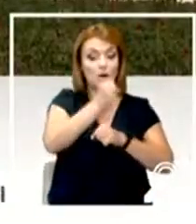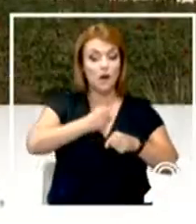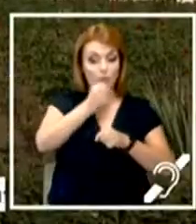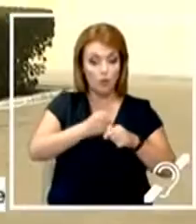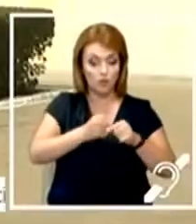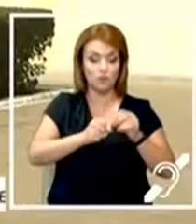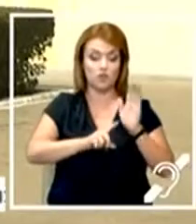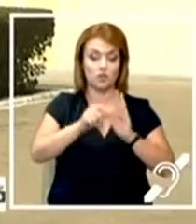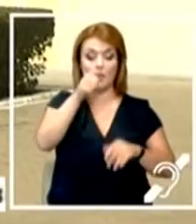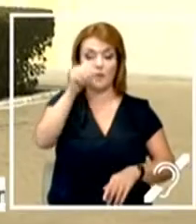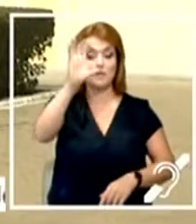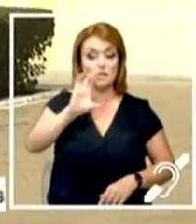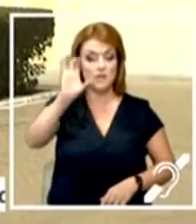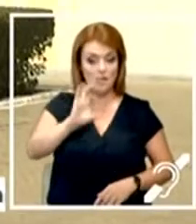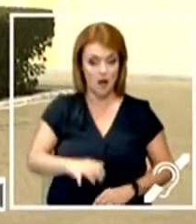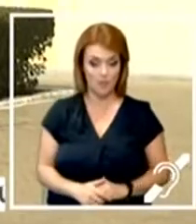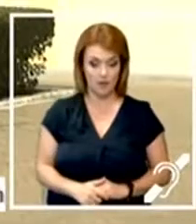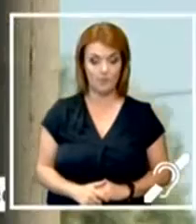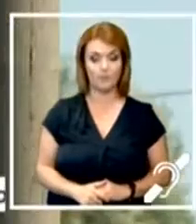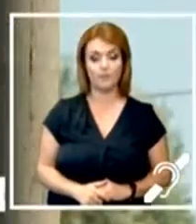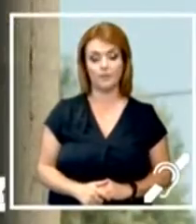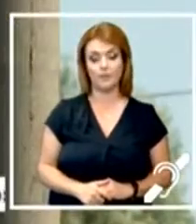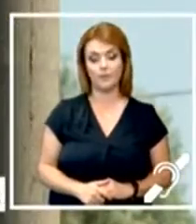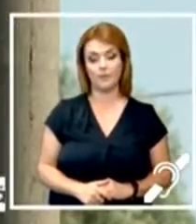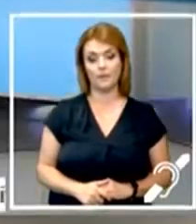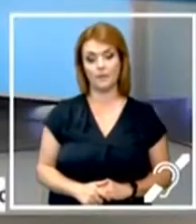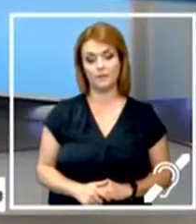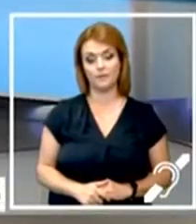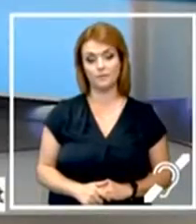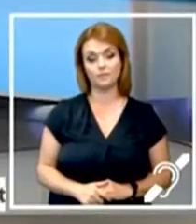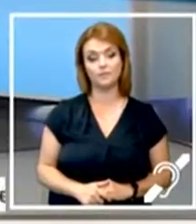pentru transportul de mărfuri, ulterior și pentru pasageri.